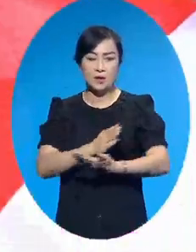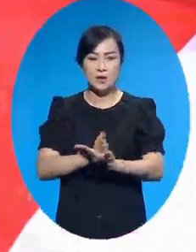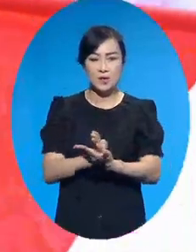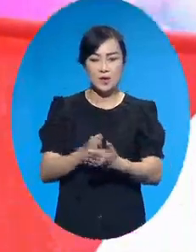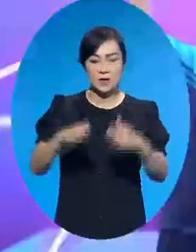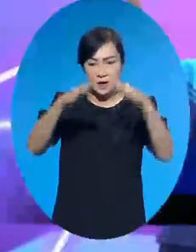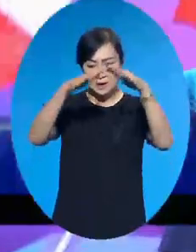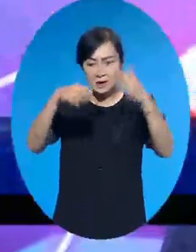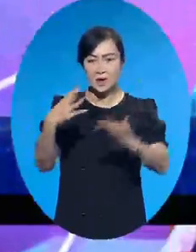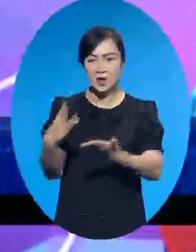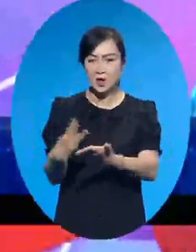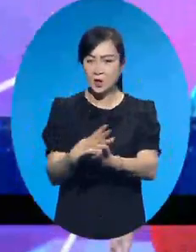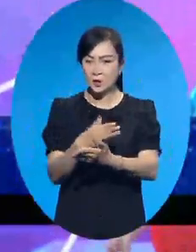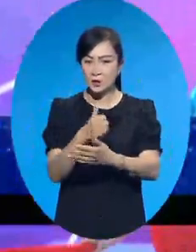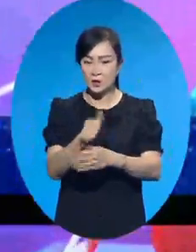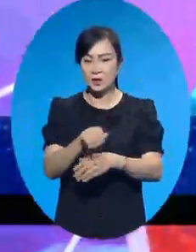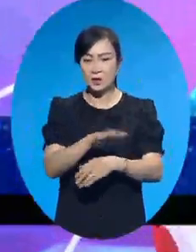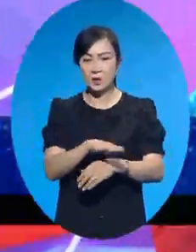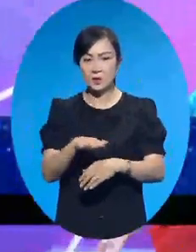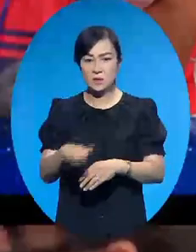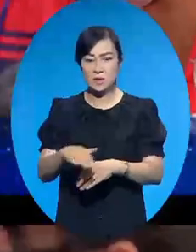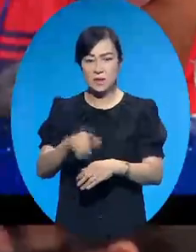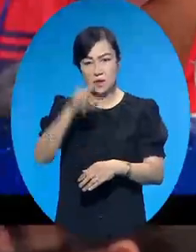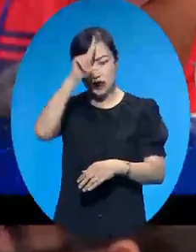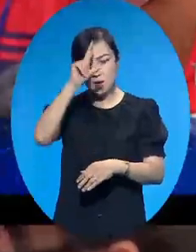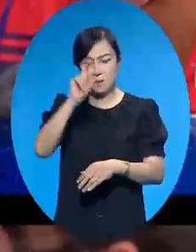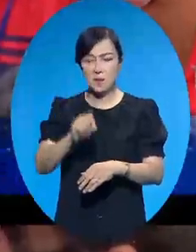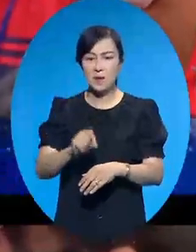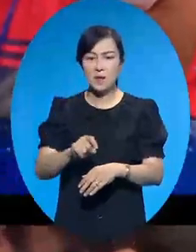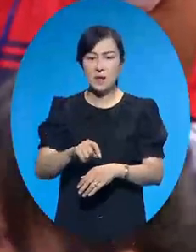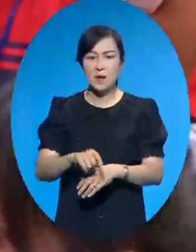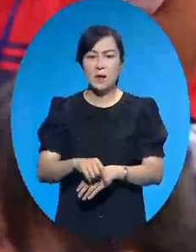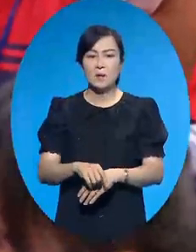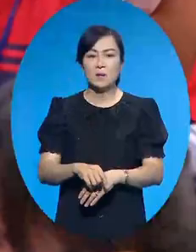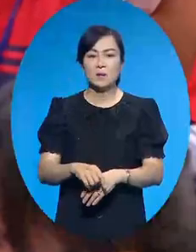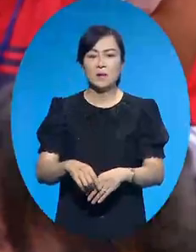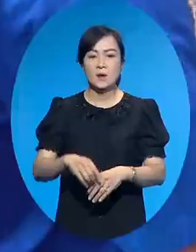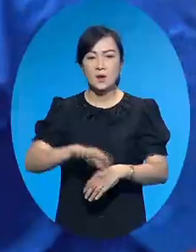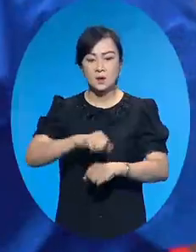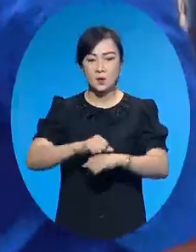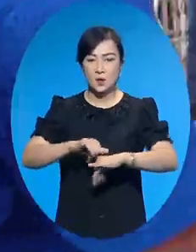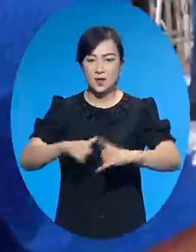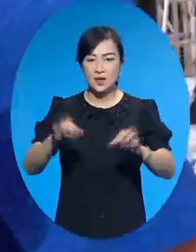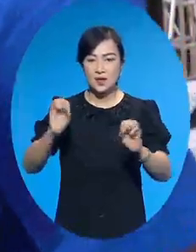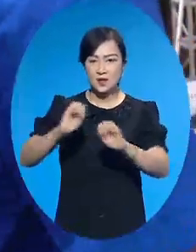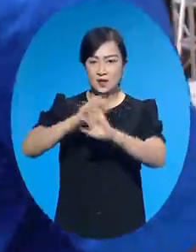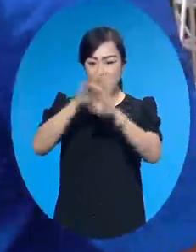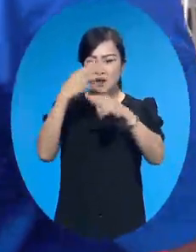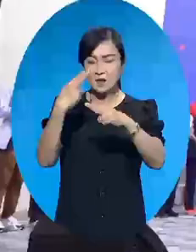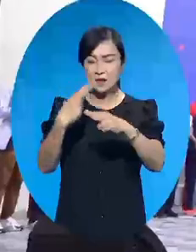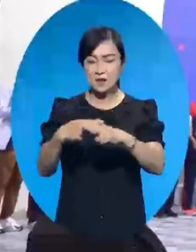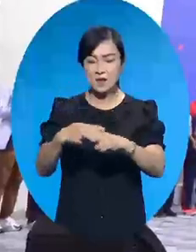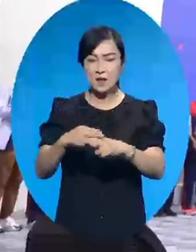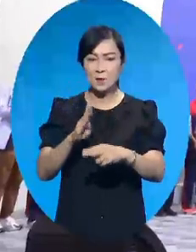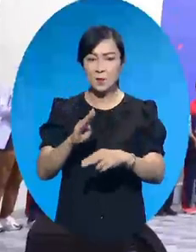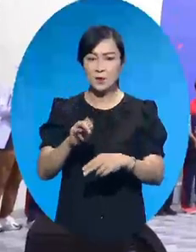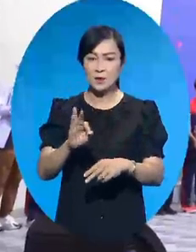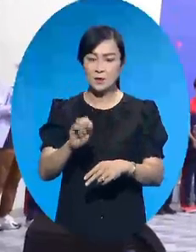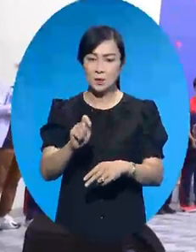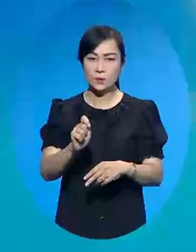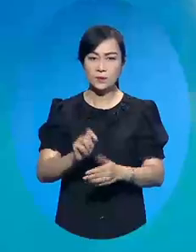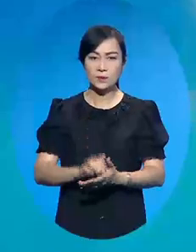nhà trường sẽ tạo điều kiện tối đa để các em học sinh khối 10 có 1.000 ngày thanh xuân rực rỡ tại ngôi trường mang tên Nữ Đô Đốc Bùi Thị Xuân.